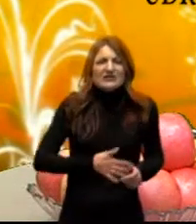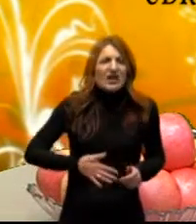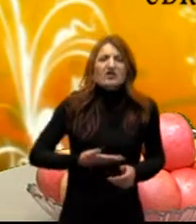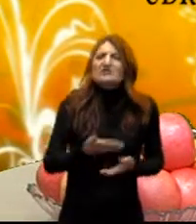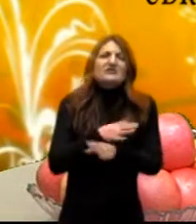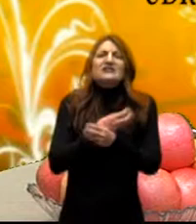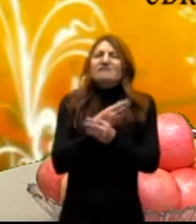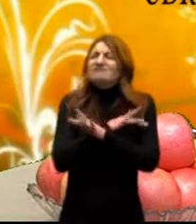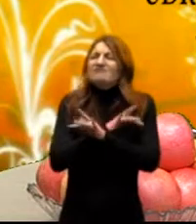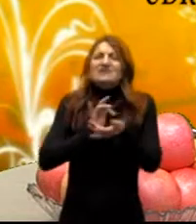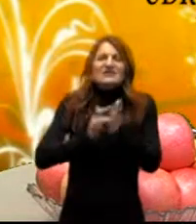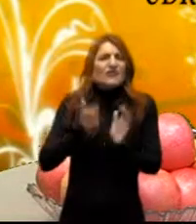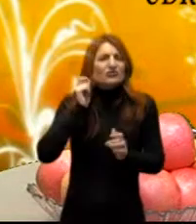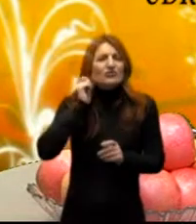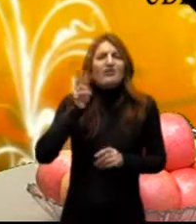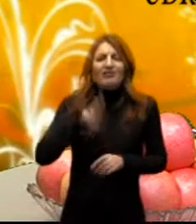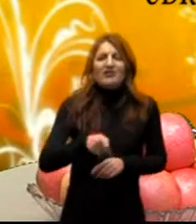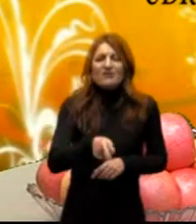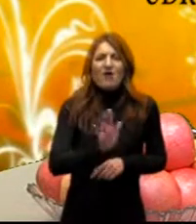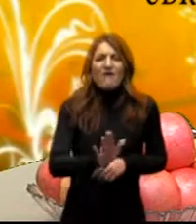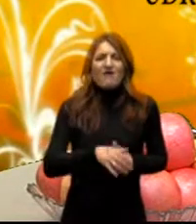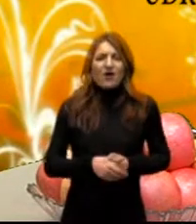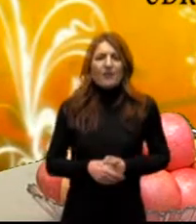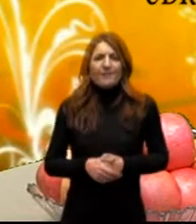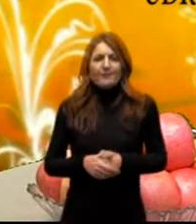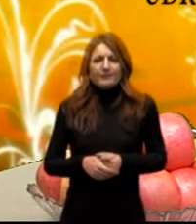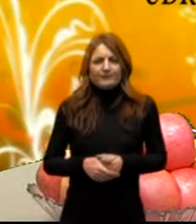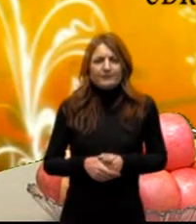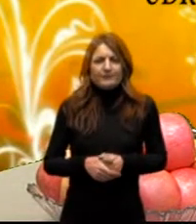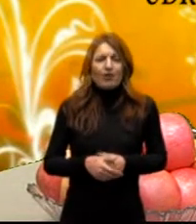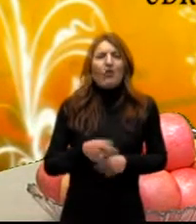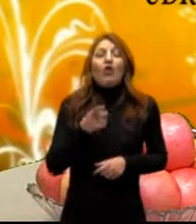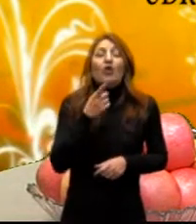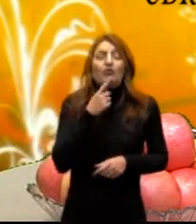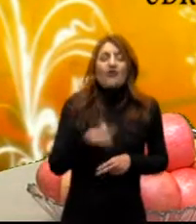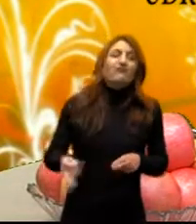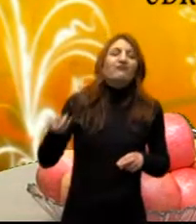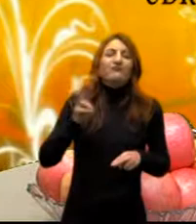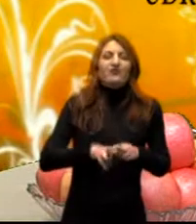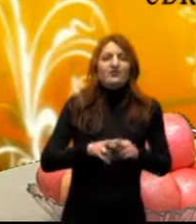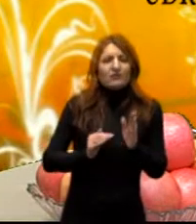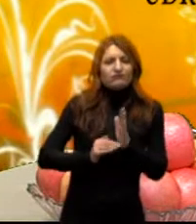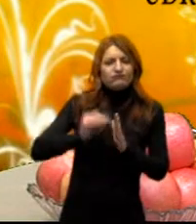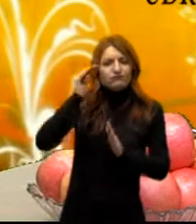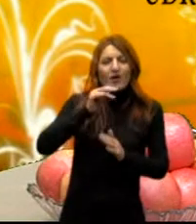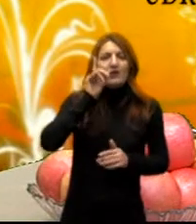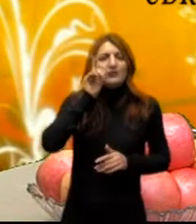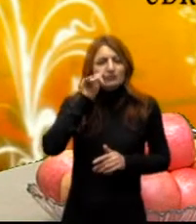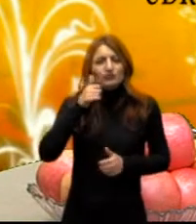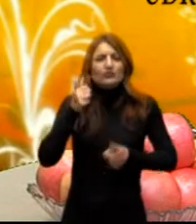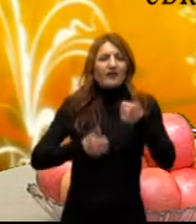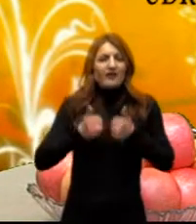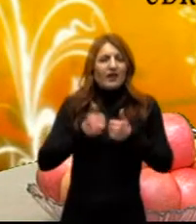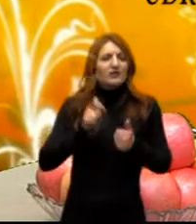migrenozne. Meni se čini da je to, zapravo, evo, sad sam postavila pitanje. Kod koga su više u porastu? Kod muškaraca,